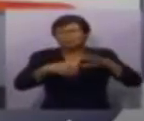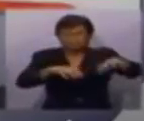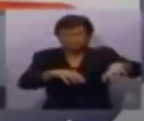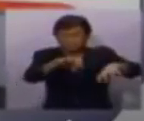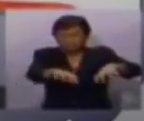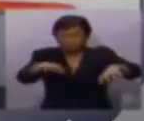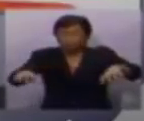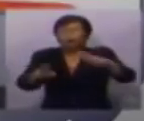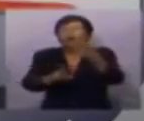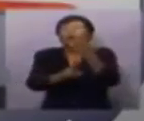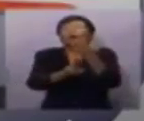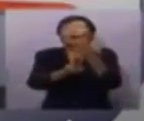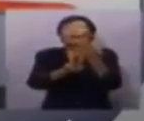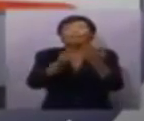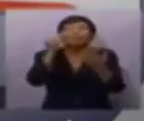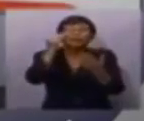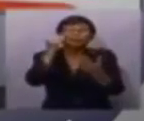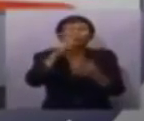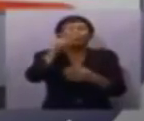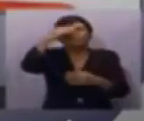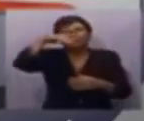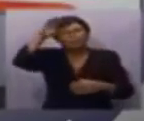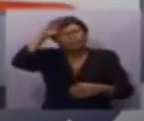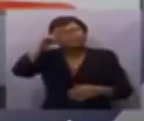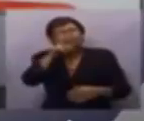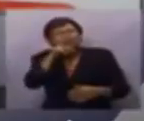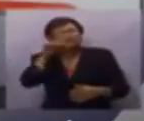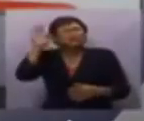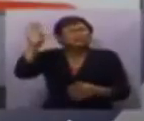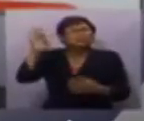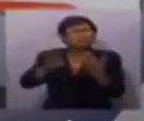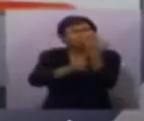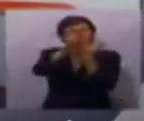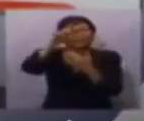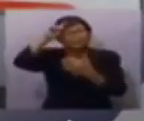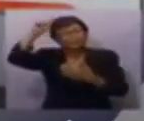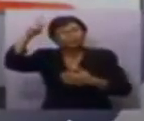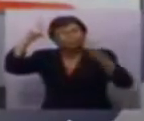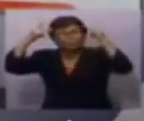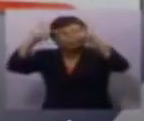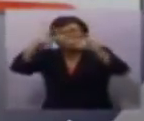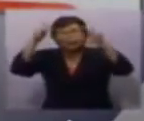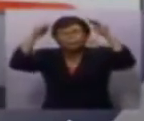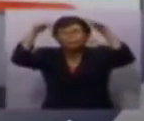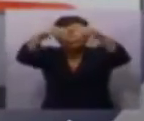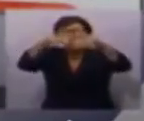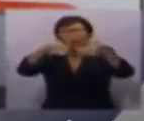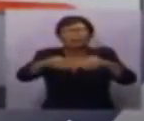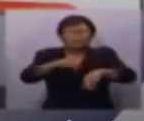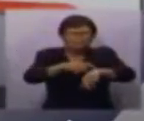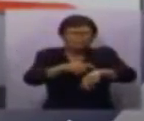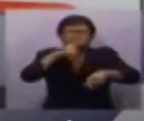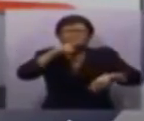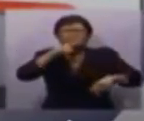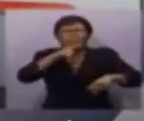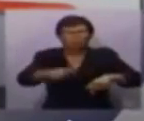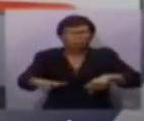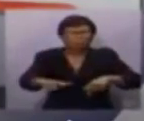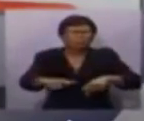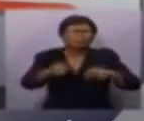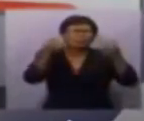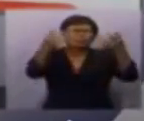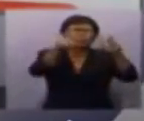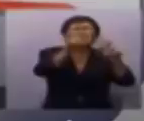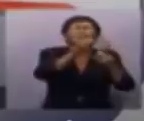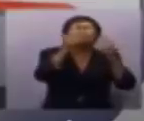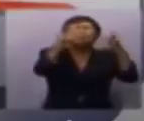di utara tanah air, di Perlis, di Kedah, di Terengganu, Pahang dan sebagainya, untuk jangka masa lama, kalaupun banyak